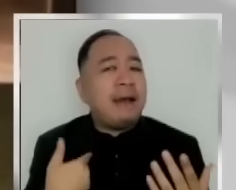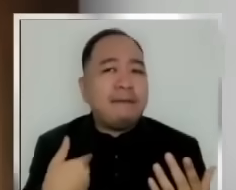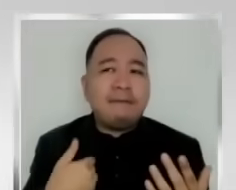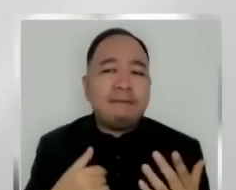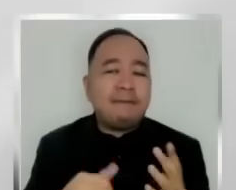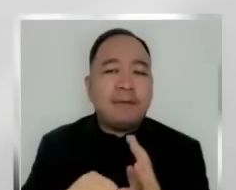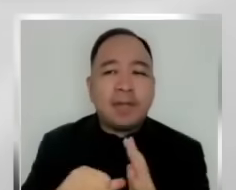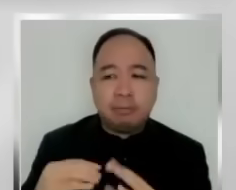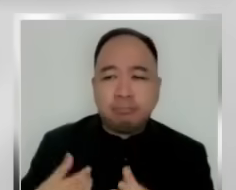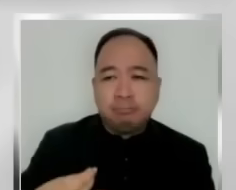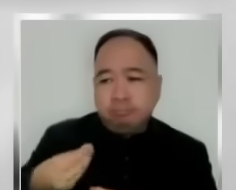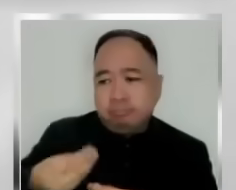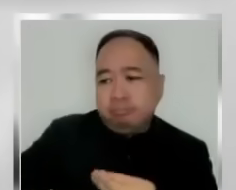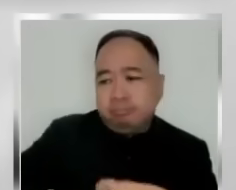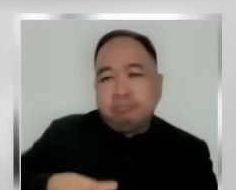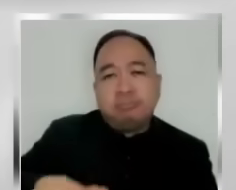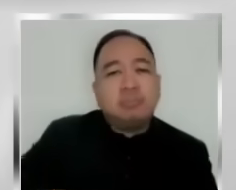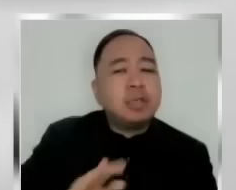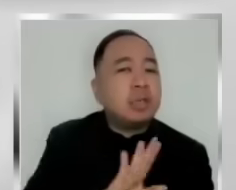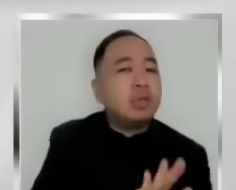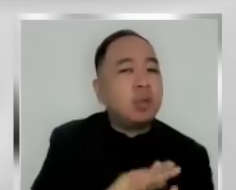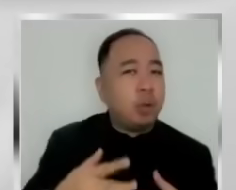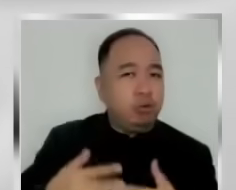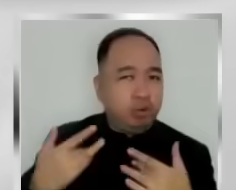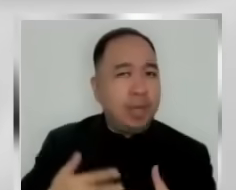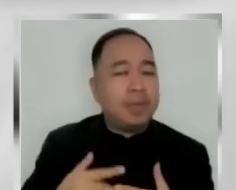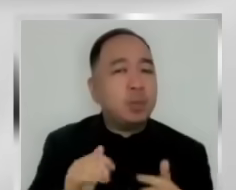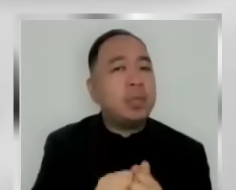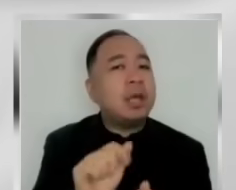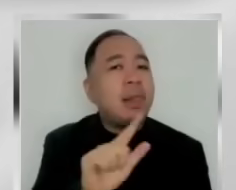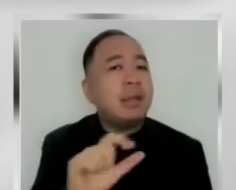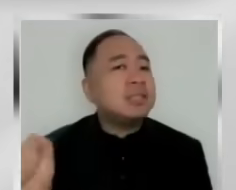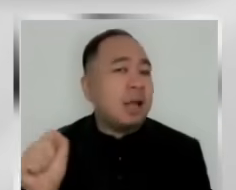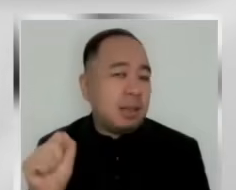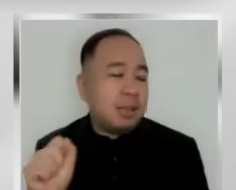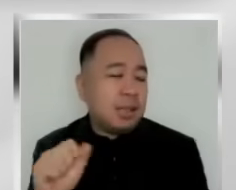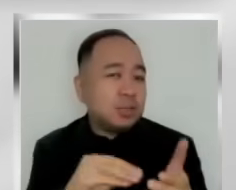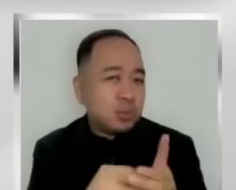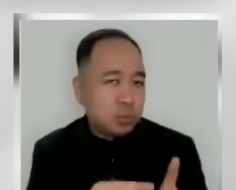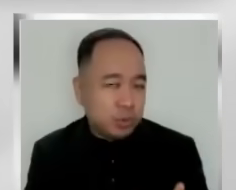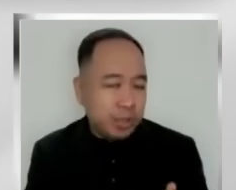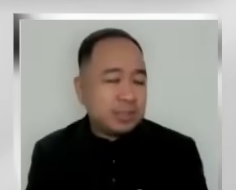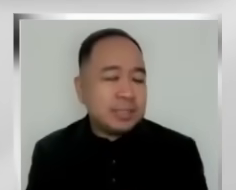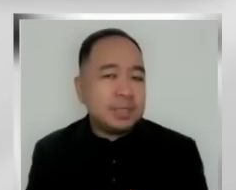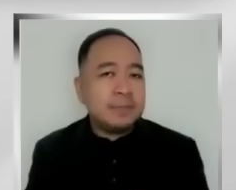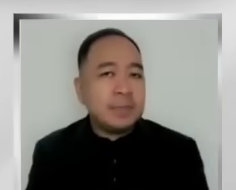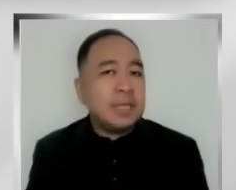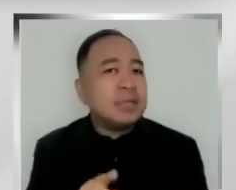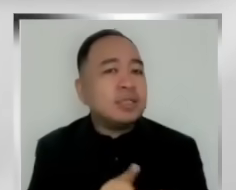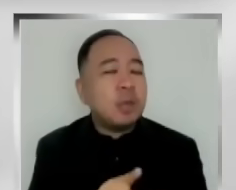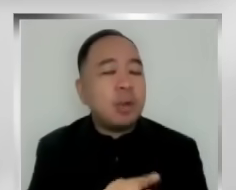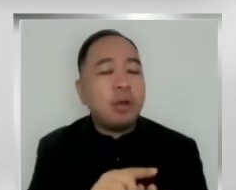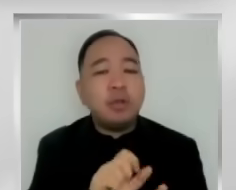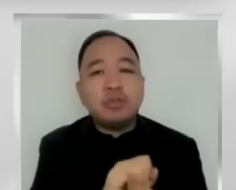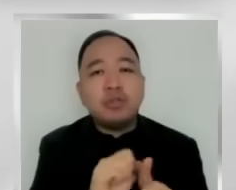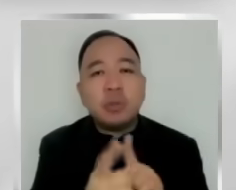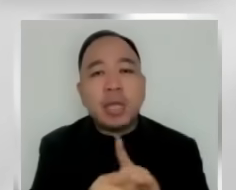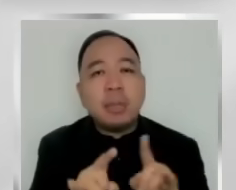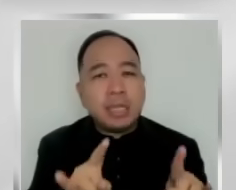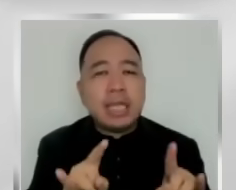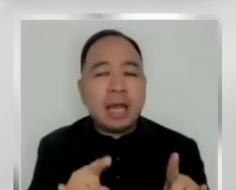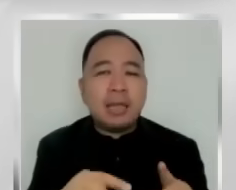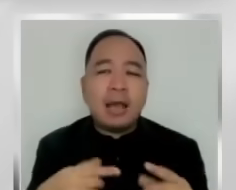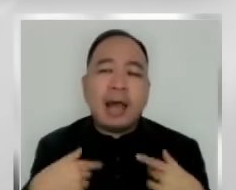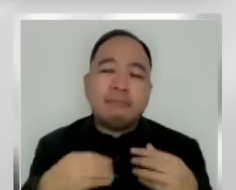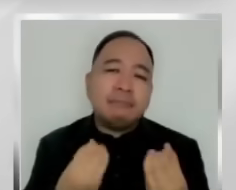Lasallians. Sa social media, bumahari ng pakikiramay ng mga manunood na kinalakihan na ang kanyang pagbabalita mula sa